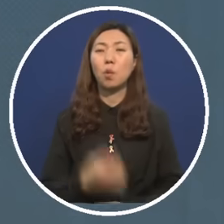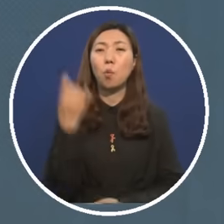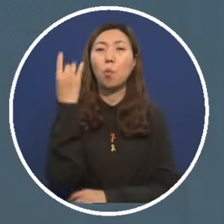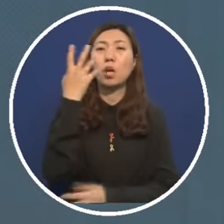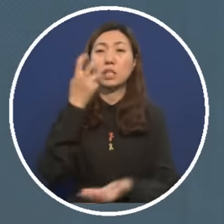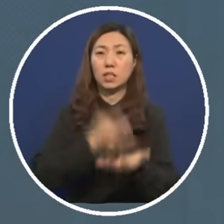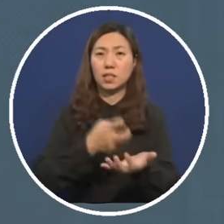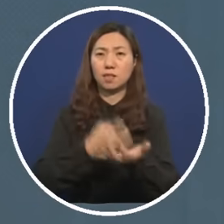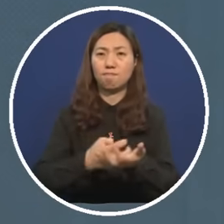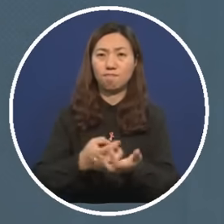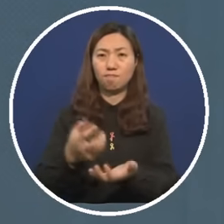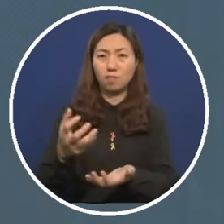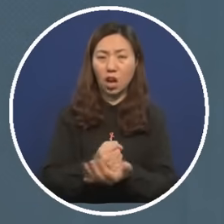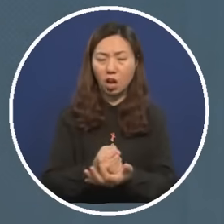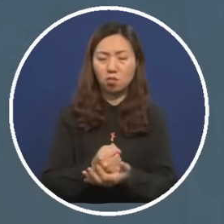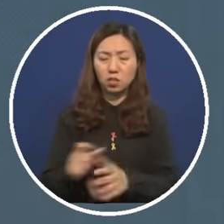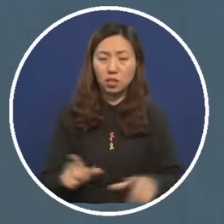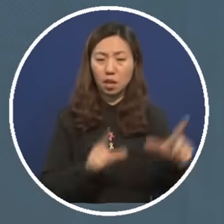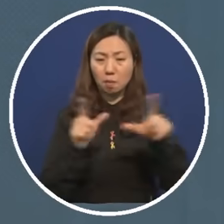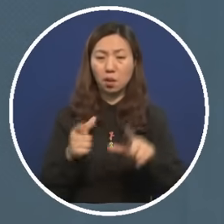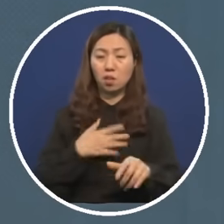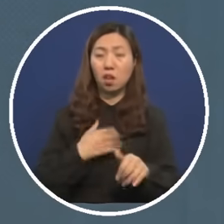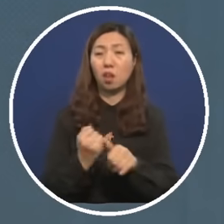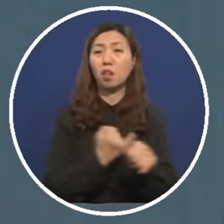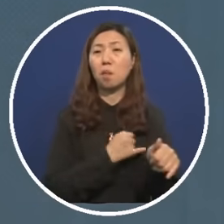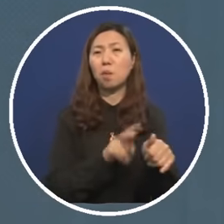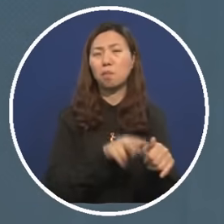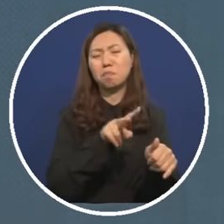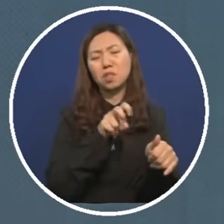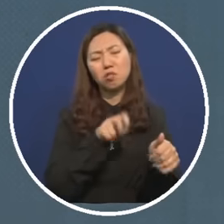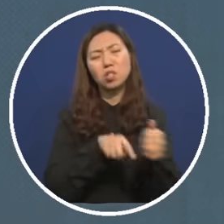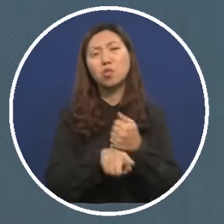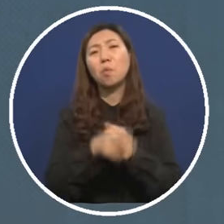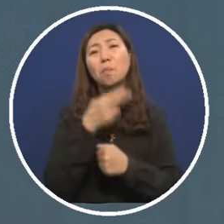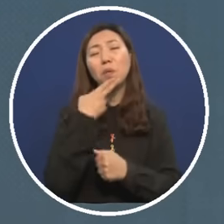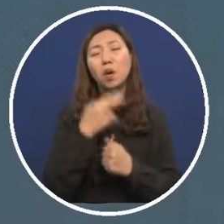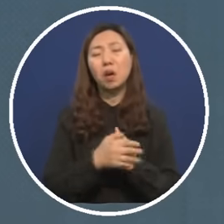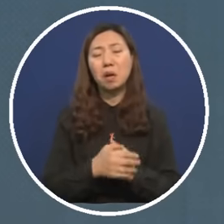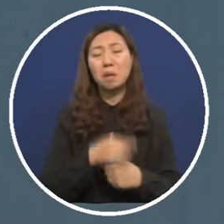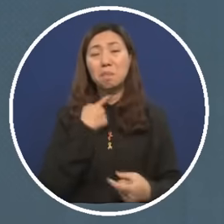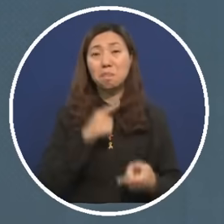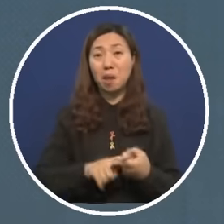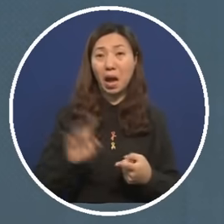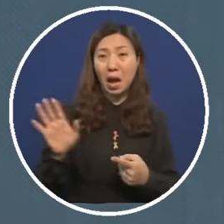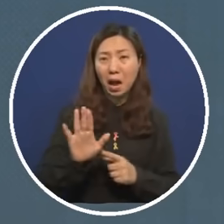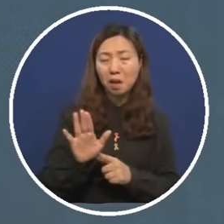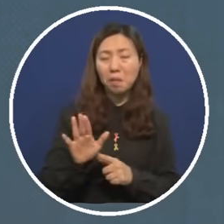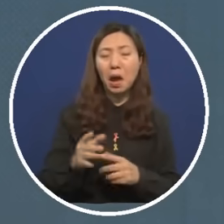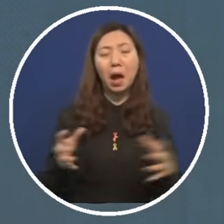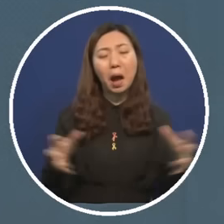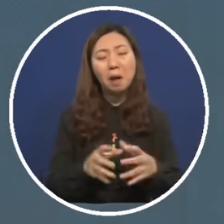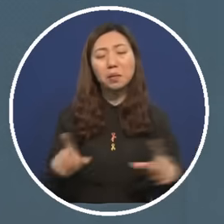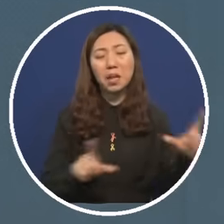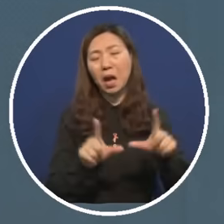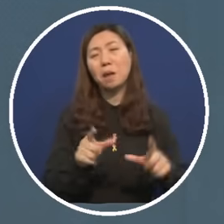갖고 살면 내 남편을 미워할 이유는 없잖아. 마음에 안 들면 어떻게 하면 된다? 안 살면